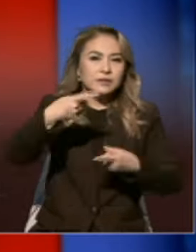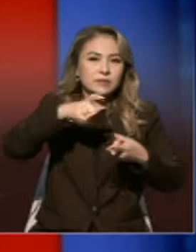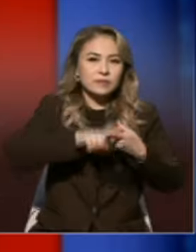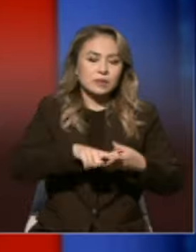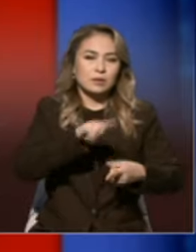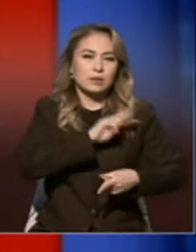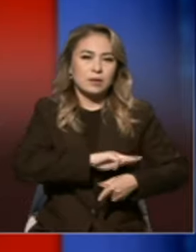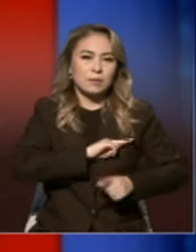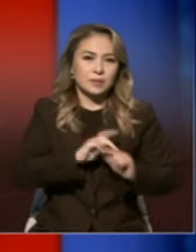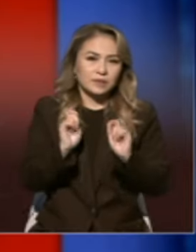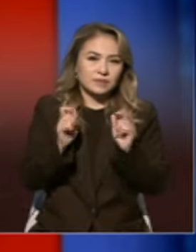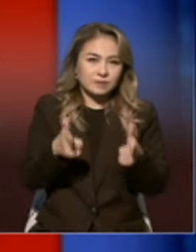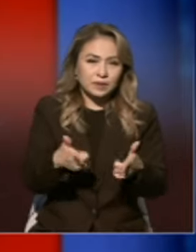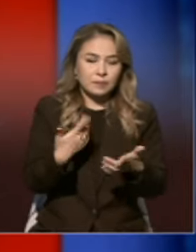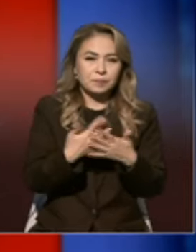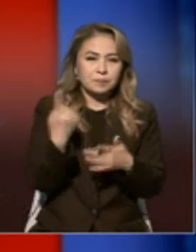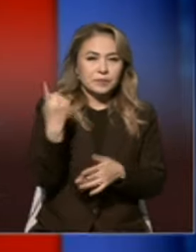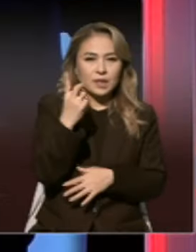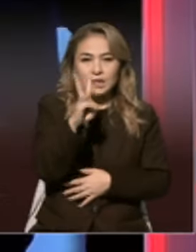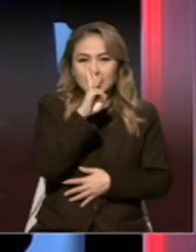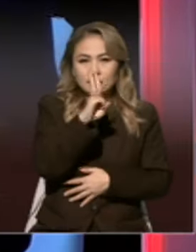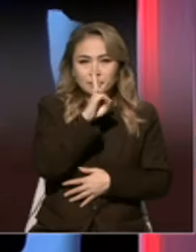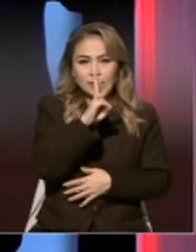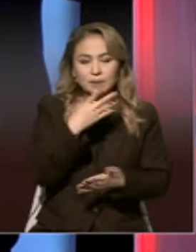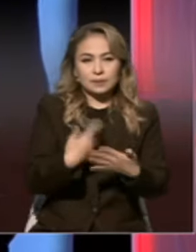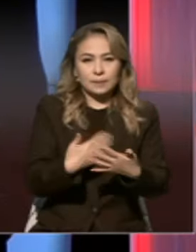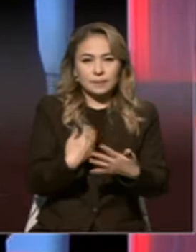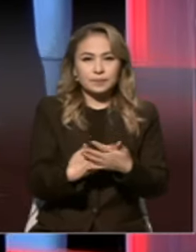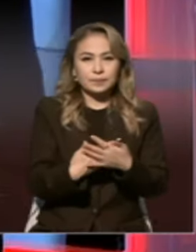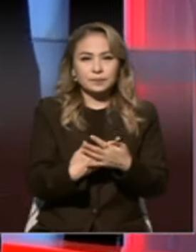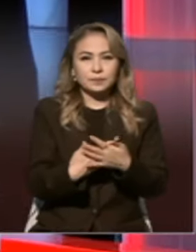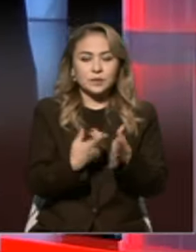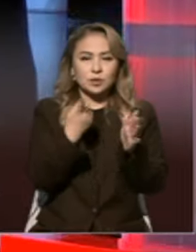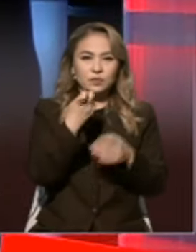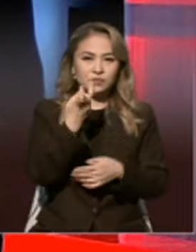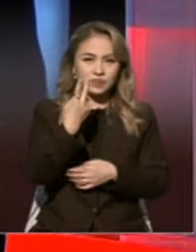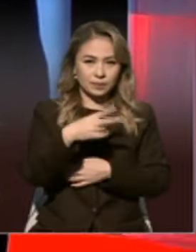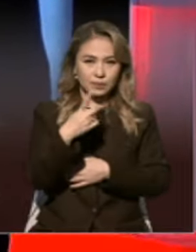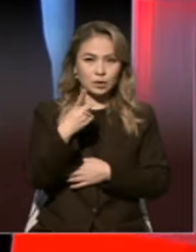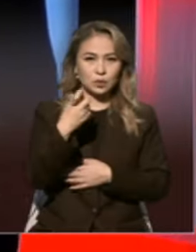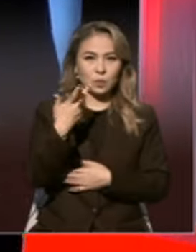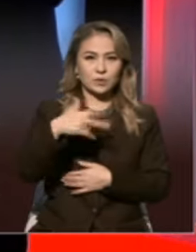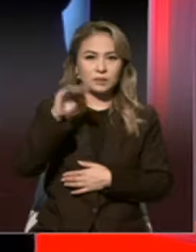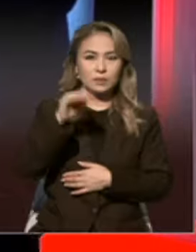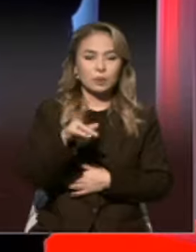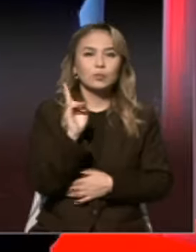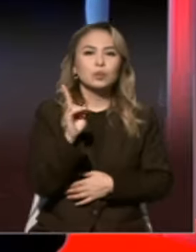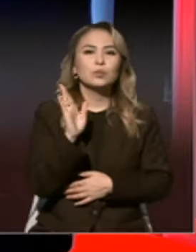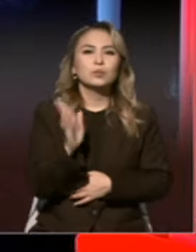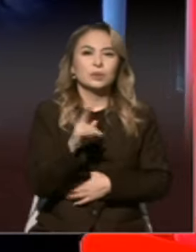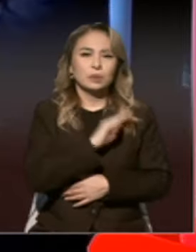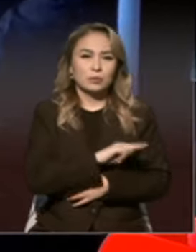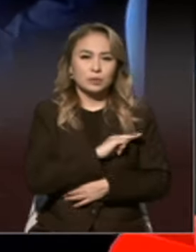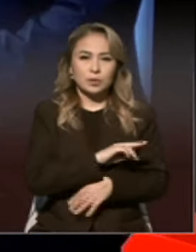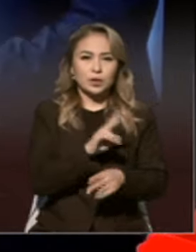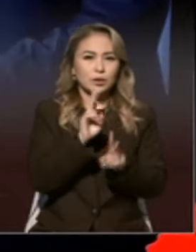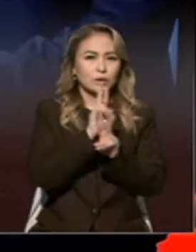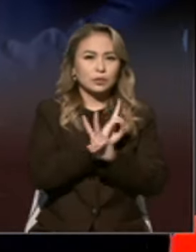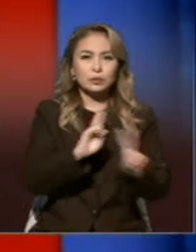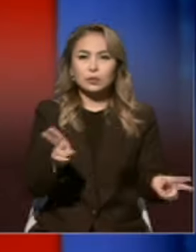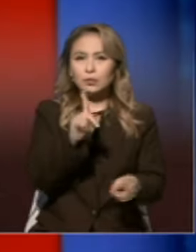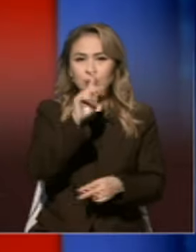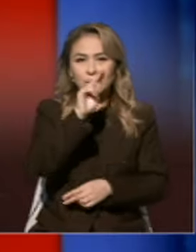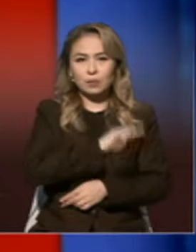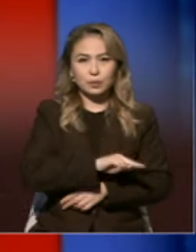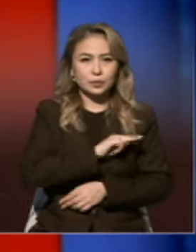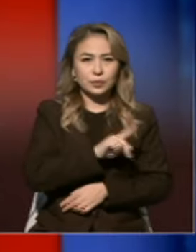болсын. Алайда бірінші айлығы қараңыз ереке, егер де 120-130 мың болса, ол жаққа кім барады? Дәл қазір сәтте осы мәселе